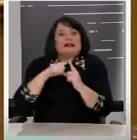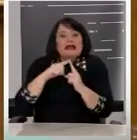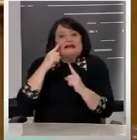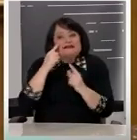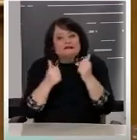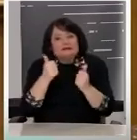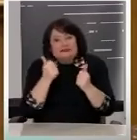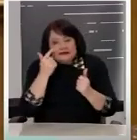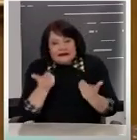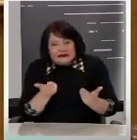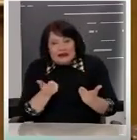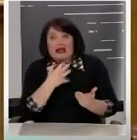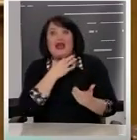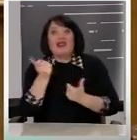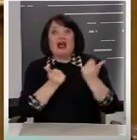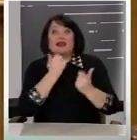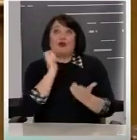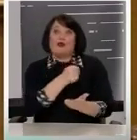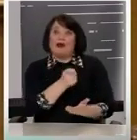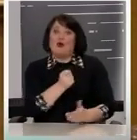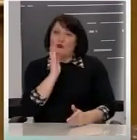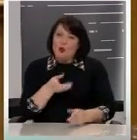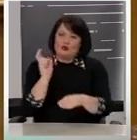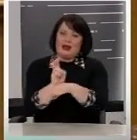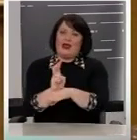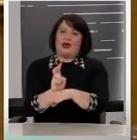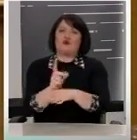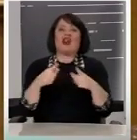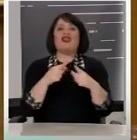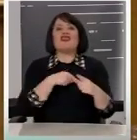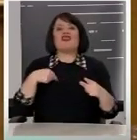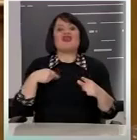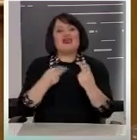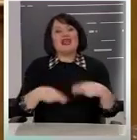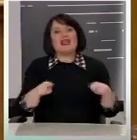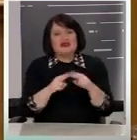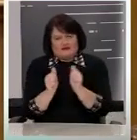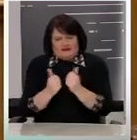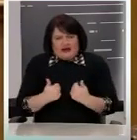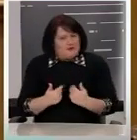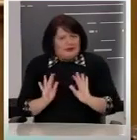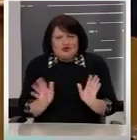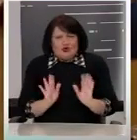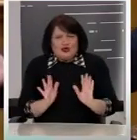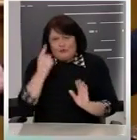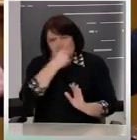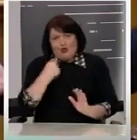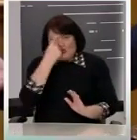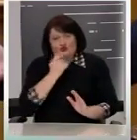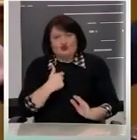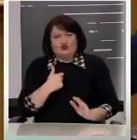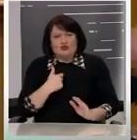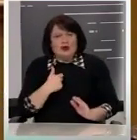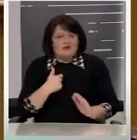την αντιμετώπιση των κόκκινων δανείων. Και έχουν νέες διοικήσεις που δεν είναι φίλοι μας, που δεν είναι, μας